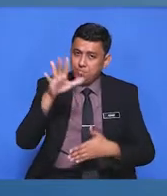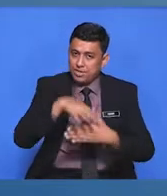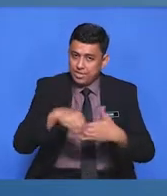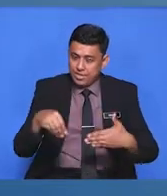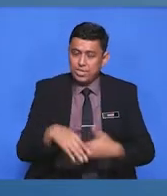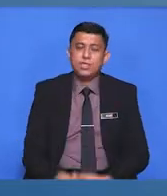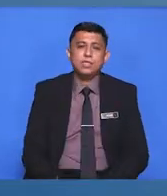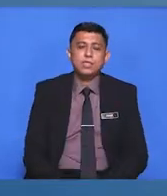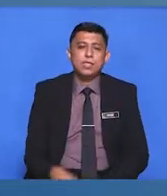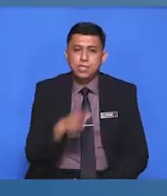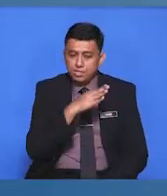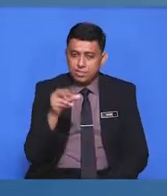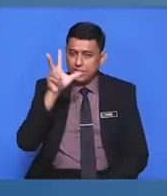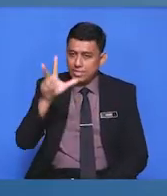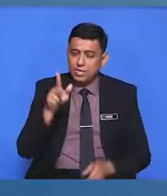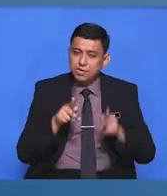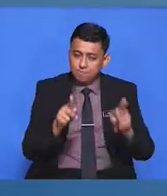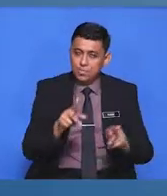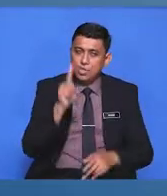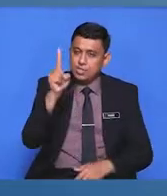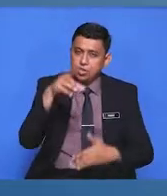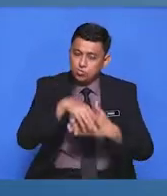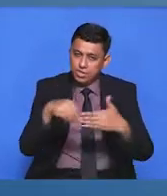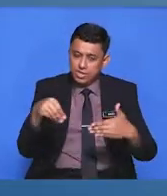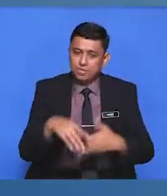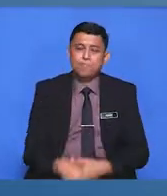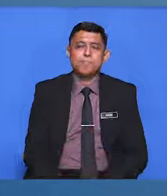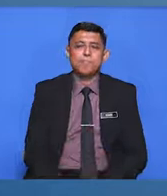RM5 dan 3 keping wang RM1.